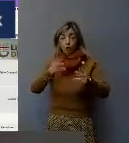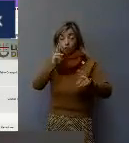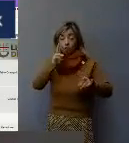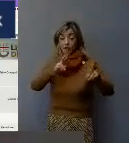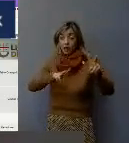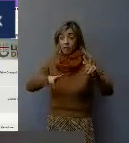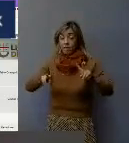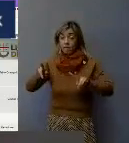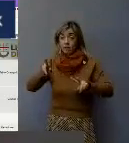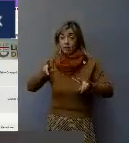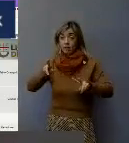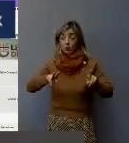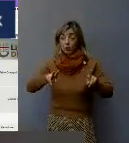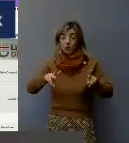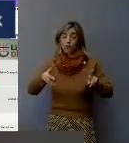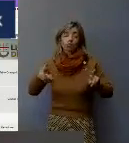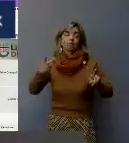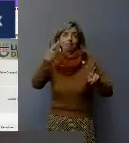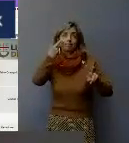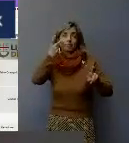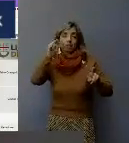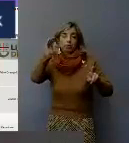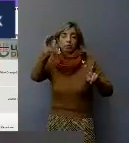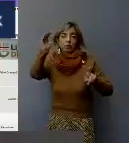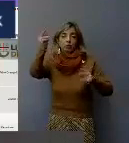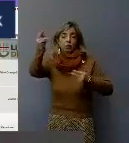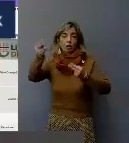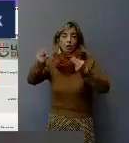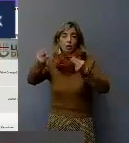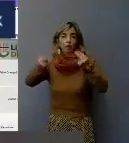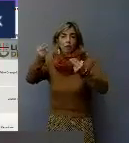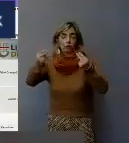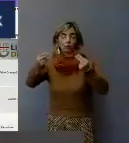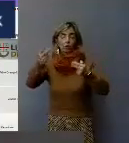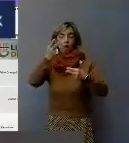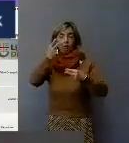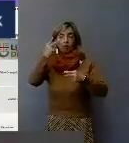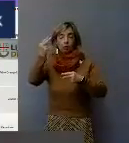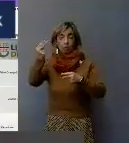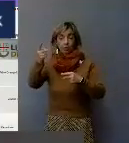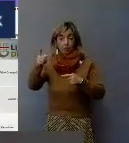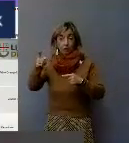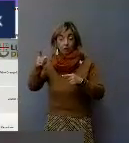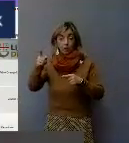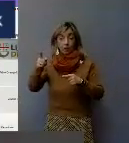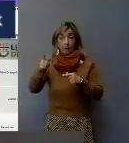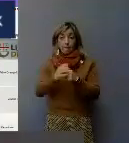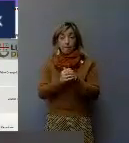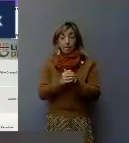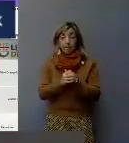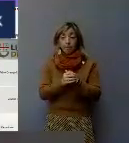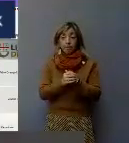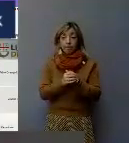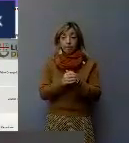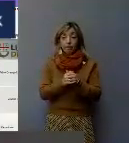previsione dei bilanci previsionali ovviamente la ricaduta che questa